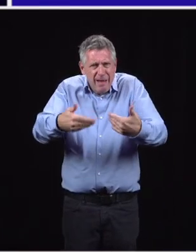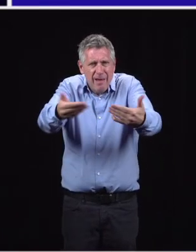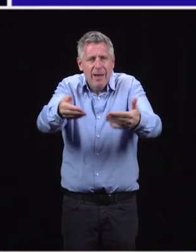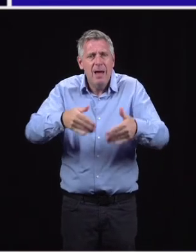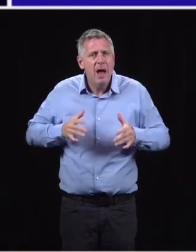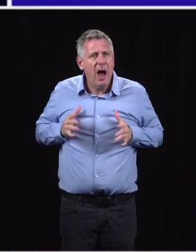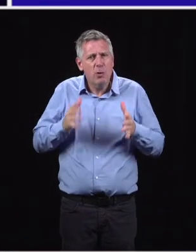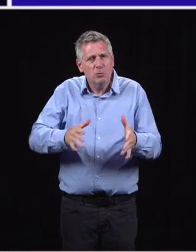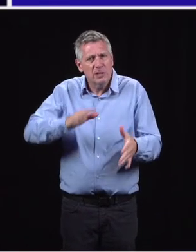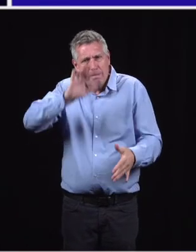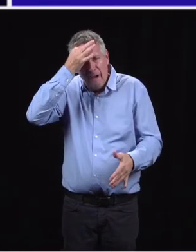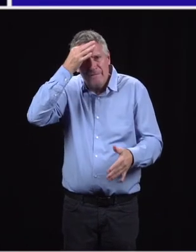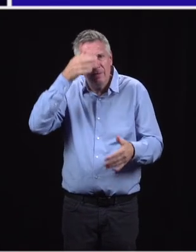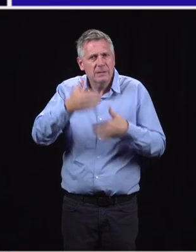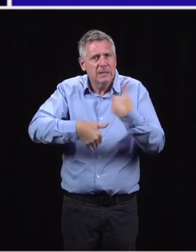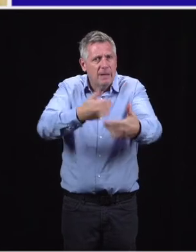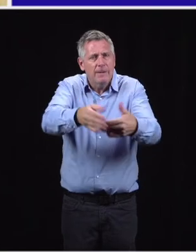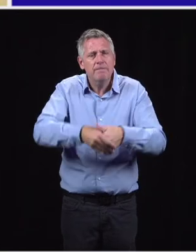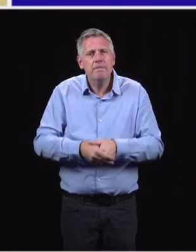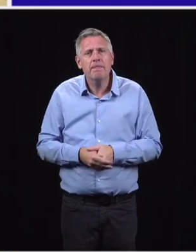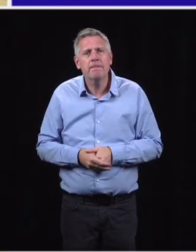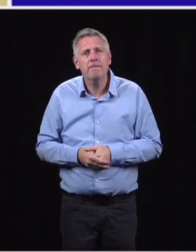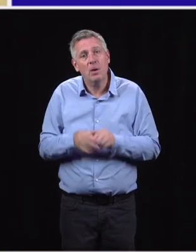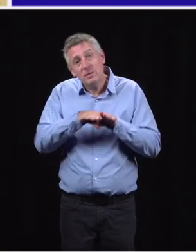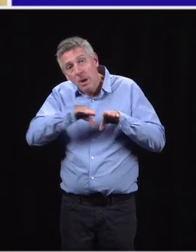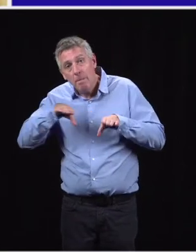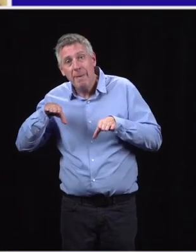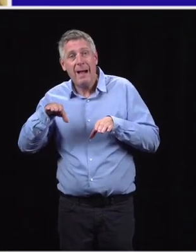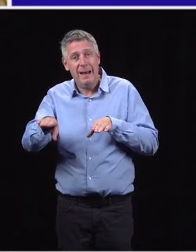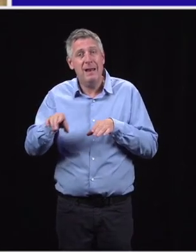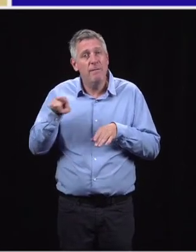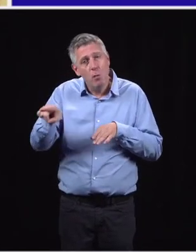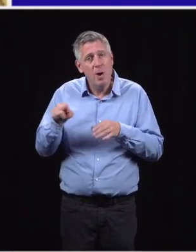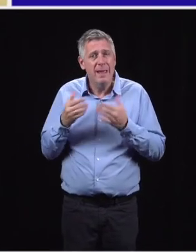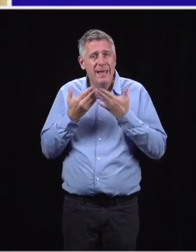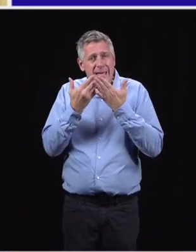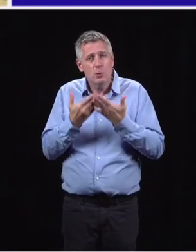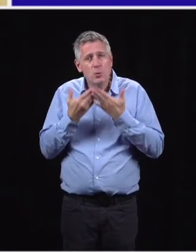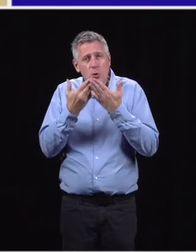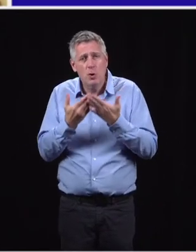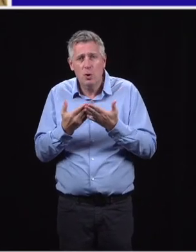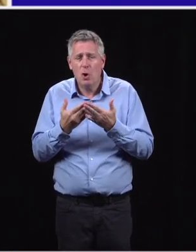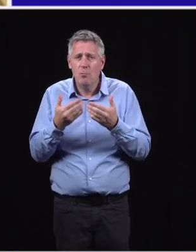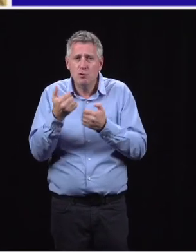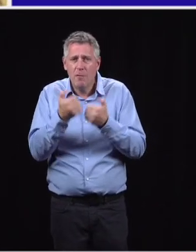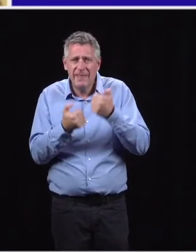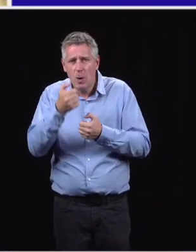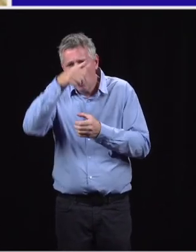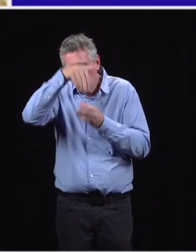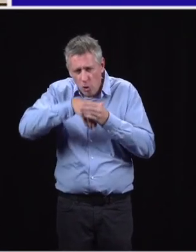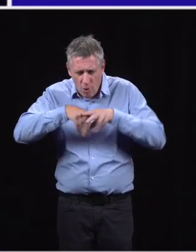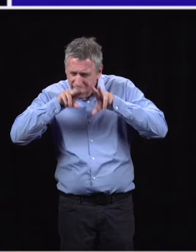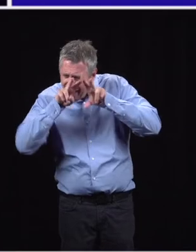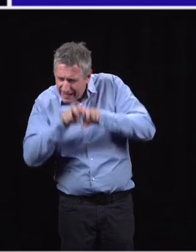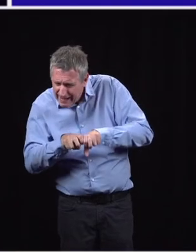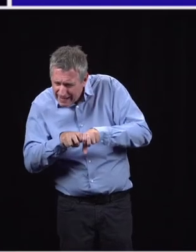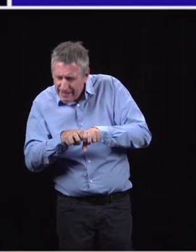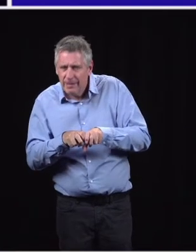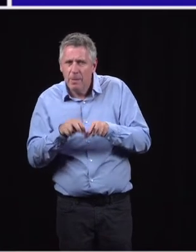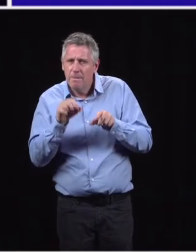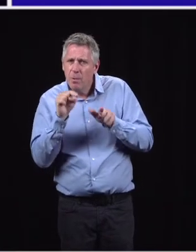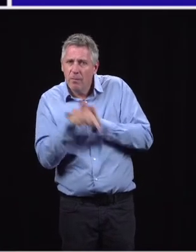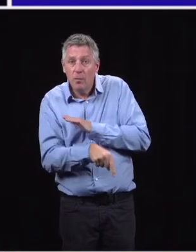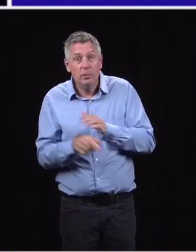et en parallèle vous avez aussi continué vos études pour explorer davantage les choses dans le jeu vidéo et à côté de ça j'ai aussi monté mon